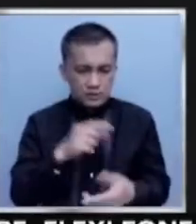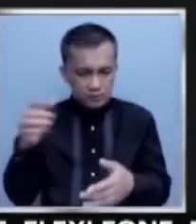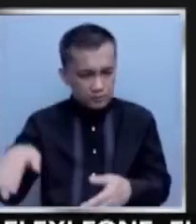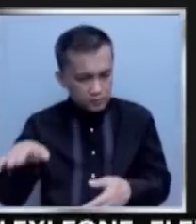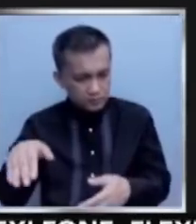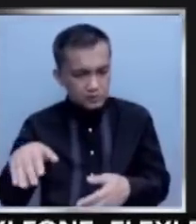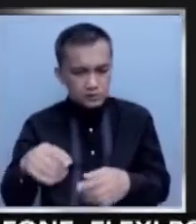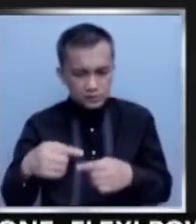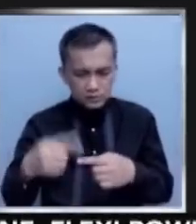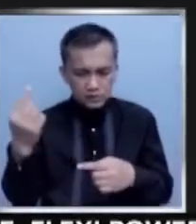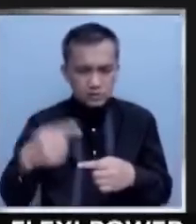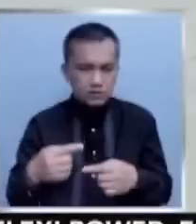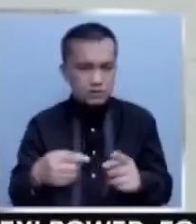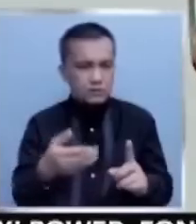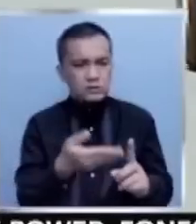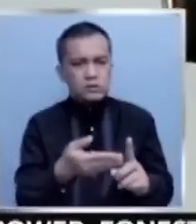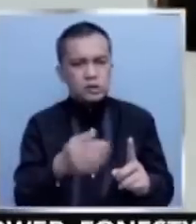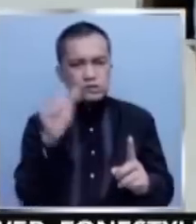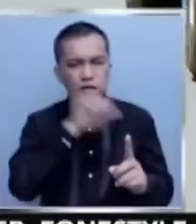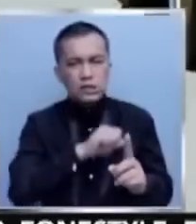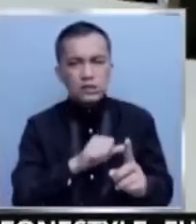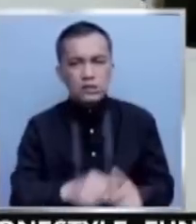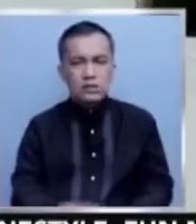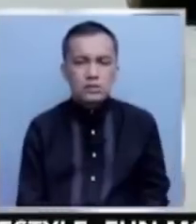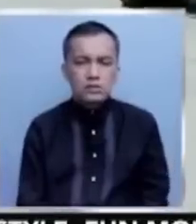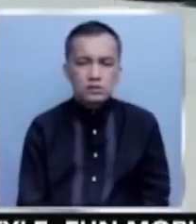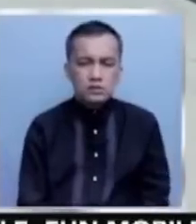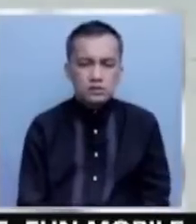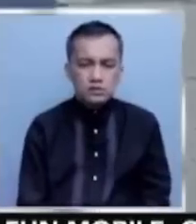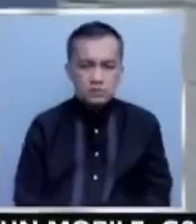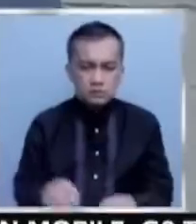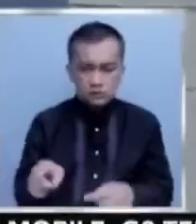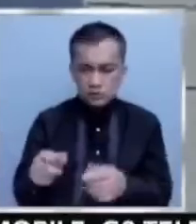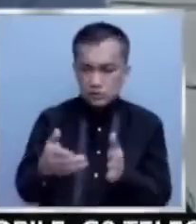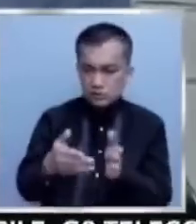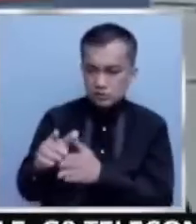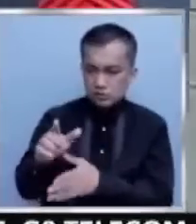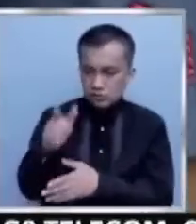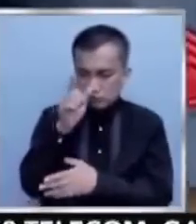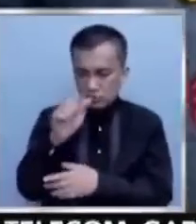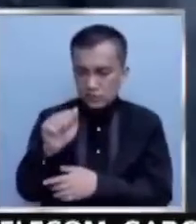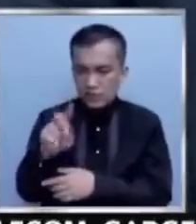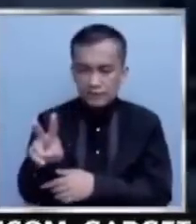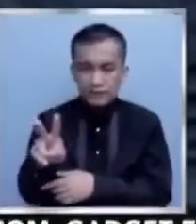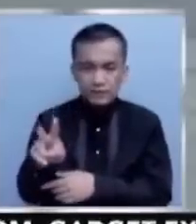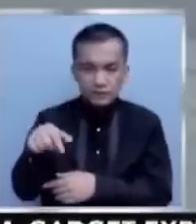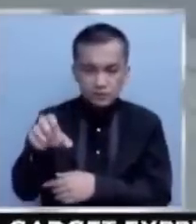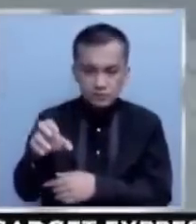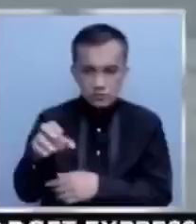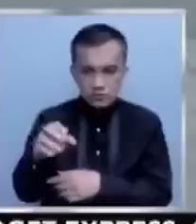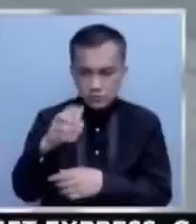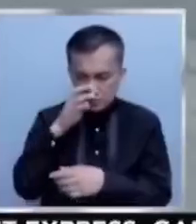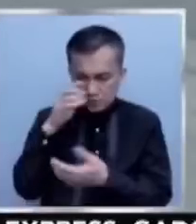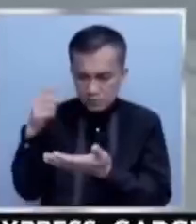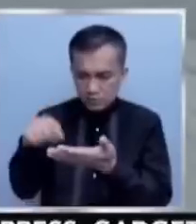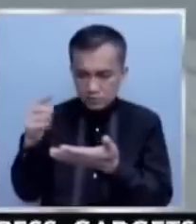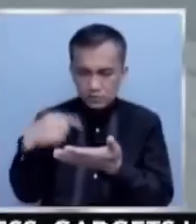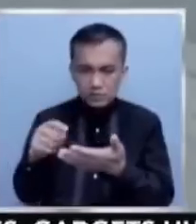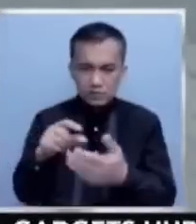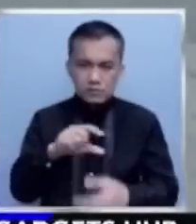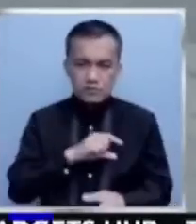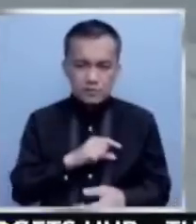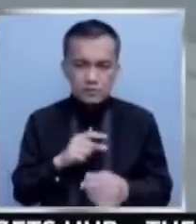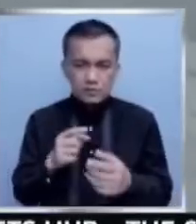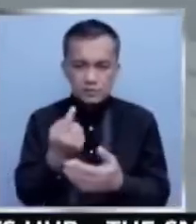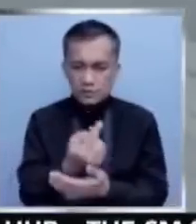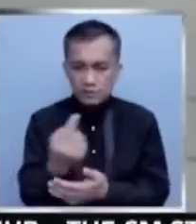Lasing umano ang sakay. Maging dito sa Luzon Avenue sa Quezon City, masusing tinitingnan ng mga pulis ang halos bawat